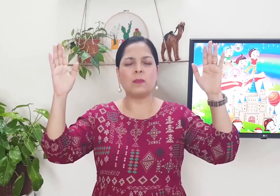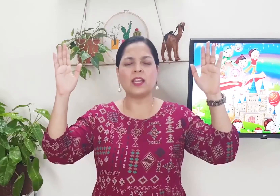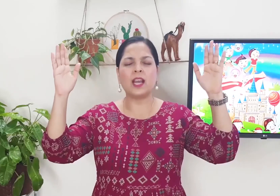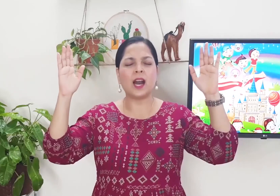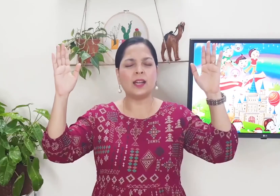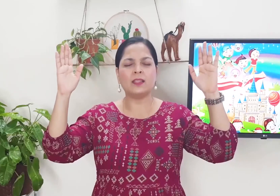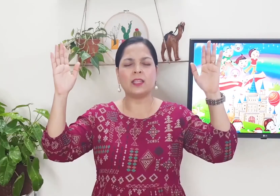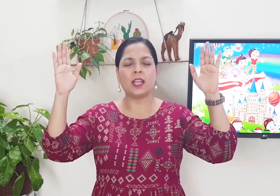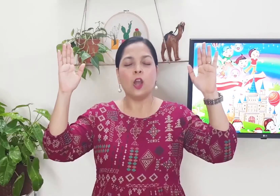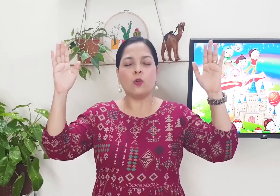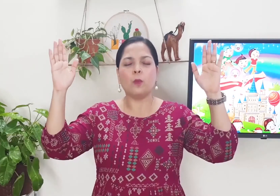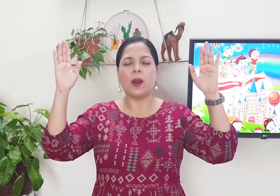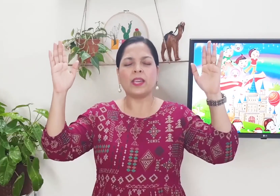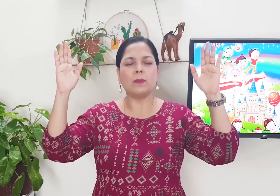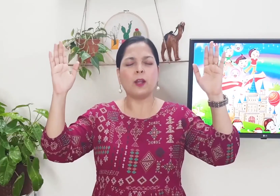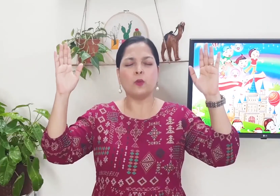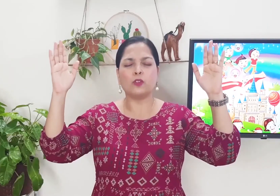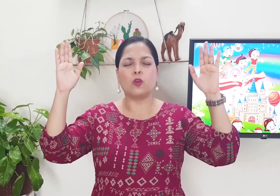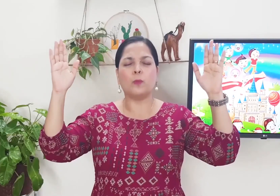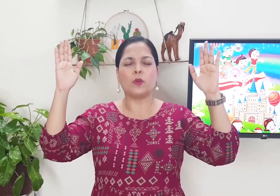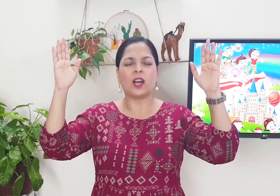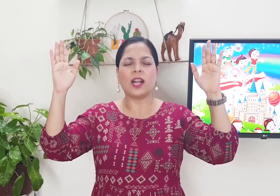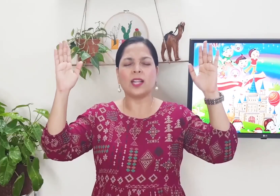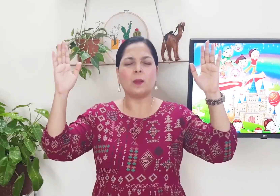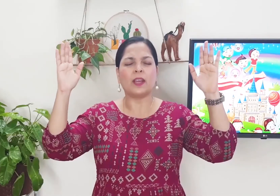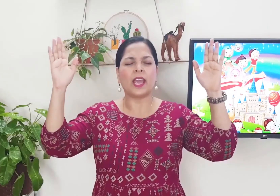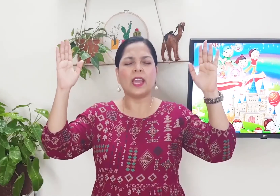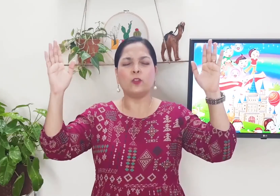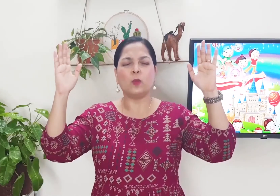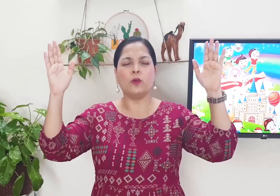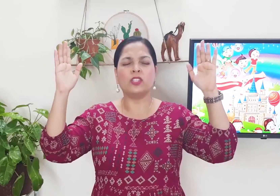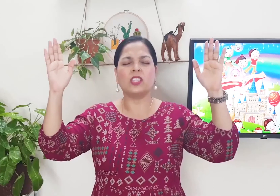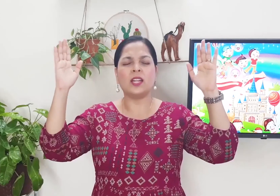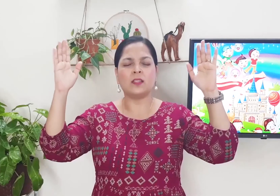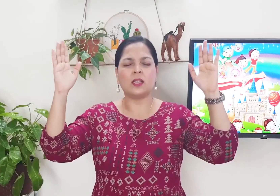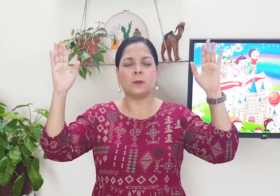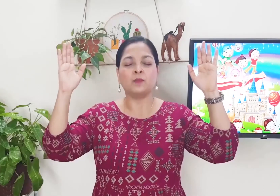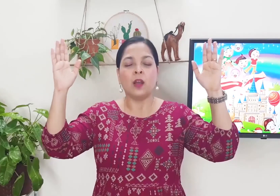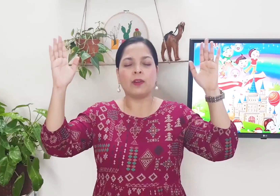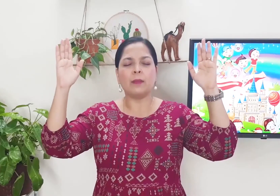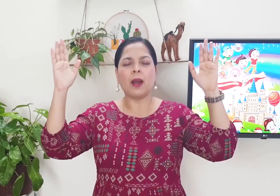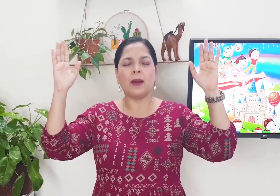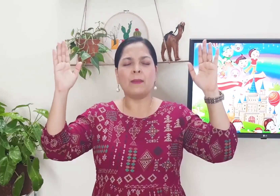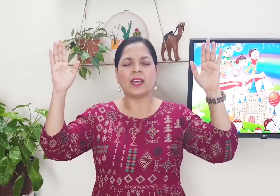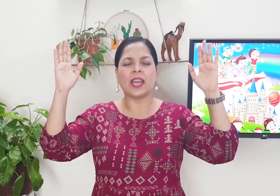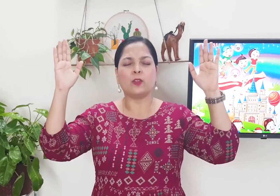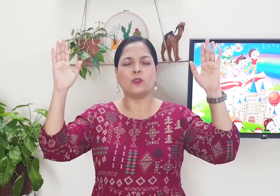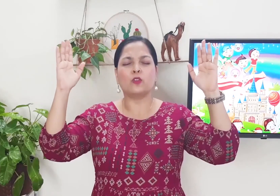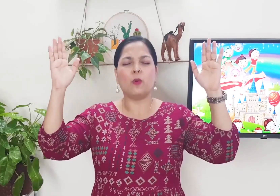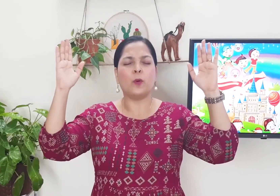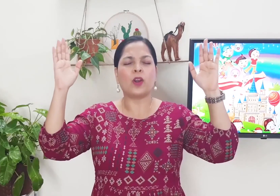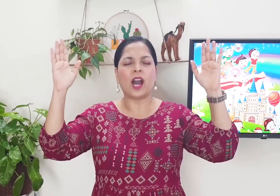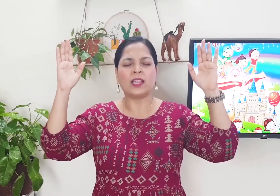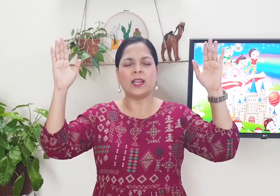सोंत्र लबाकिया आंत्र दे रो बाकी बादोस को प्रोकाता लबके एंत्रबो सांत्र दा रीमा मामा के